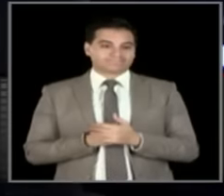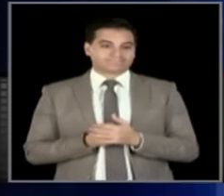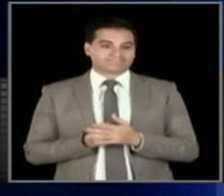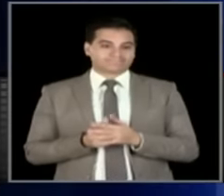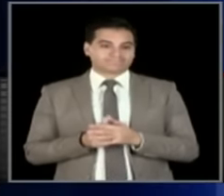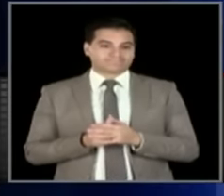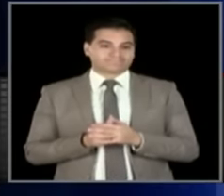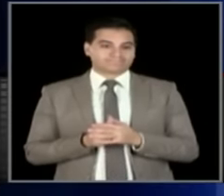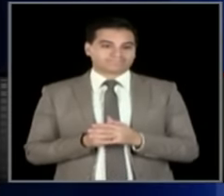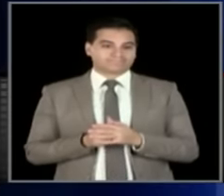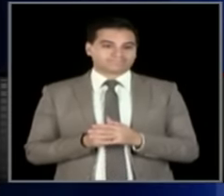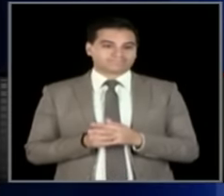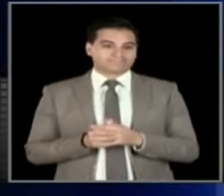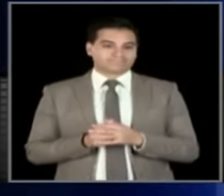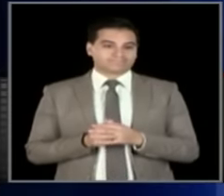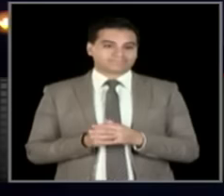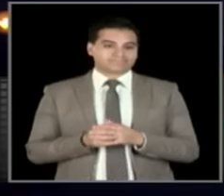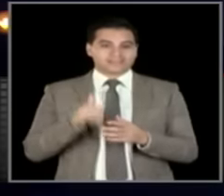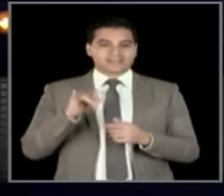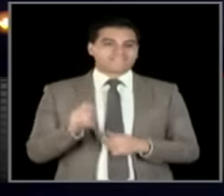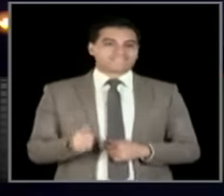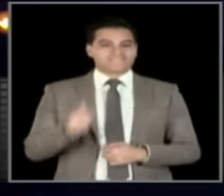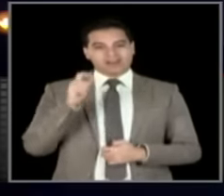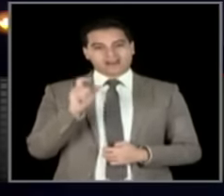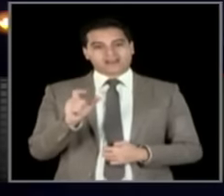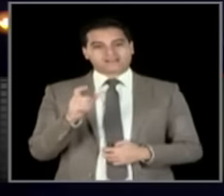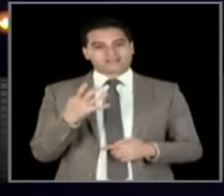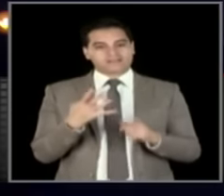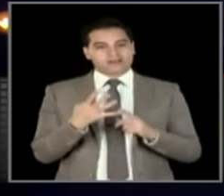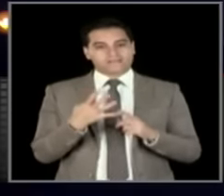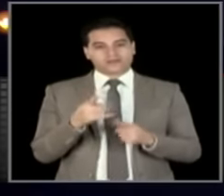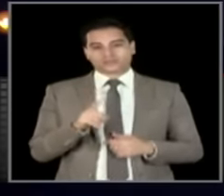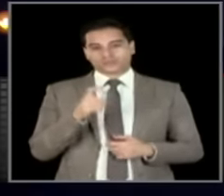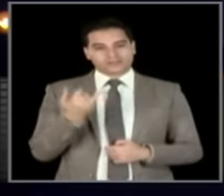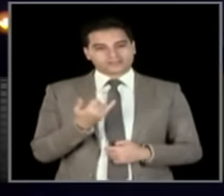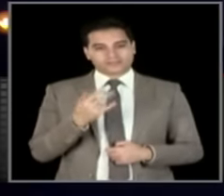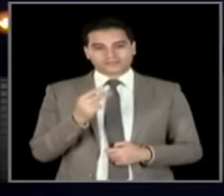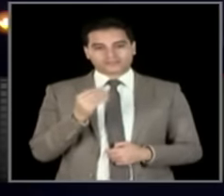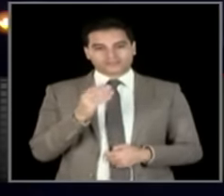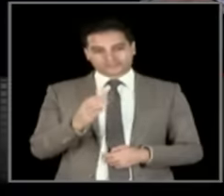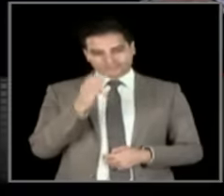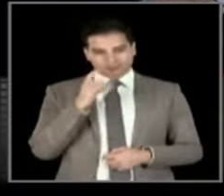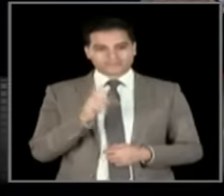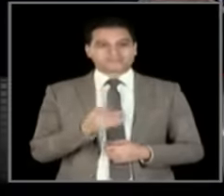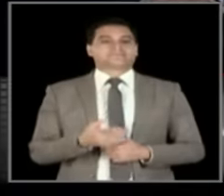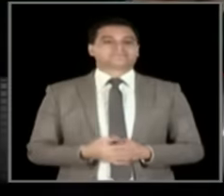كريم إن شاء الله إيفان الرابع أو إيفان الرهيب. ده سؤال سهل يا كريم، وعشرين نقطة. إجابة صحيحة.